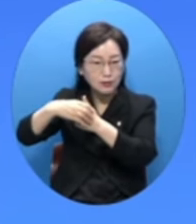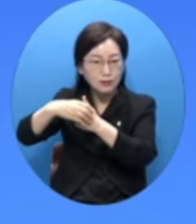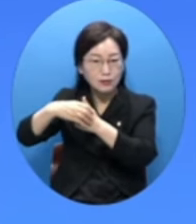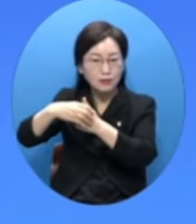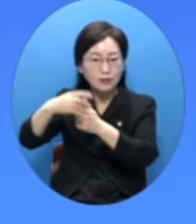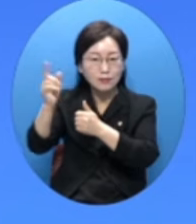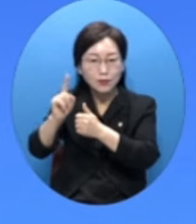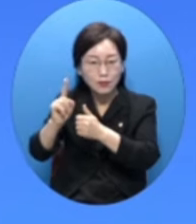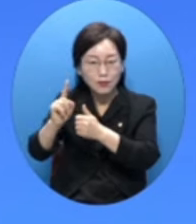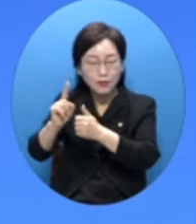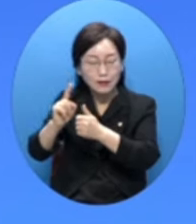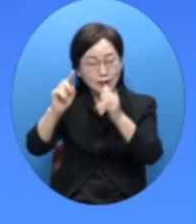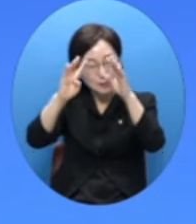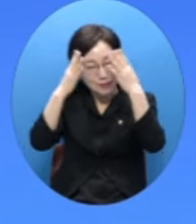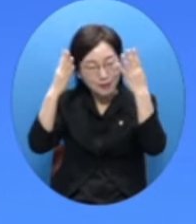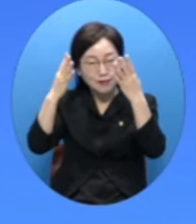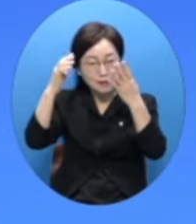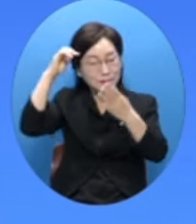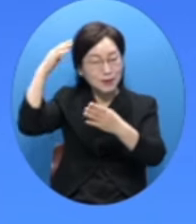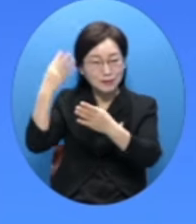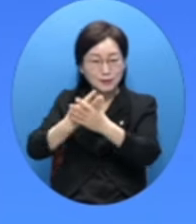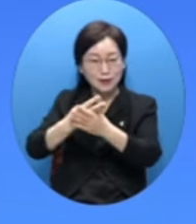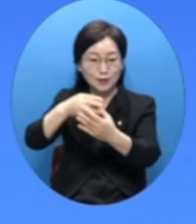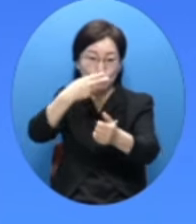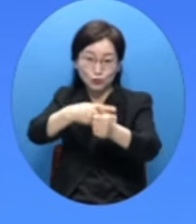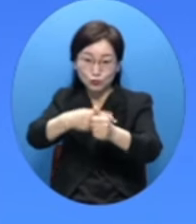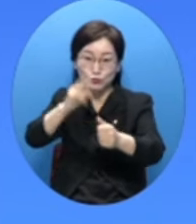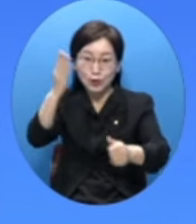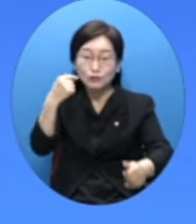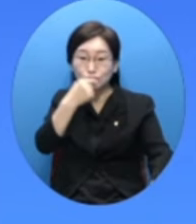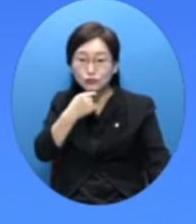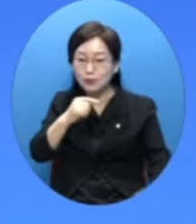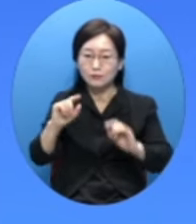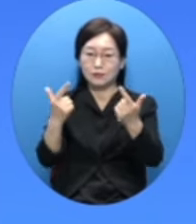박사를 받으니 교수가 돼서 학생을 가르치는 것이 아니라 너는